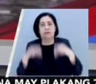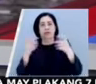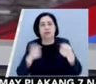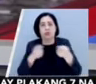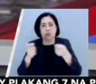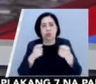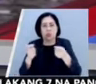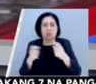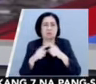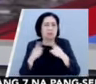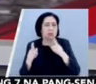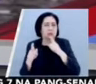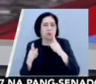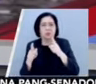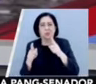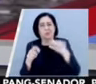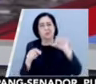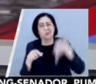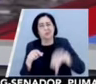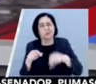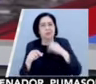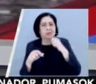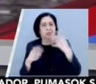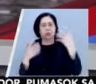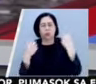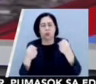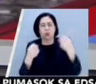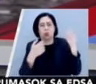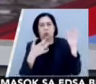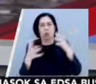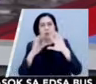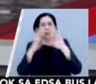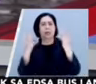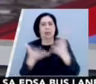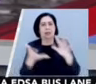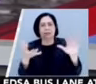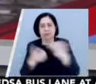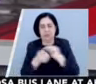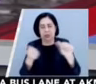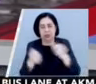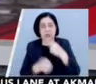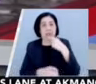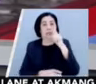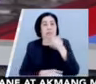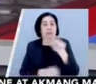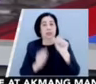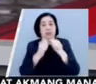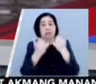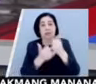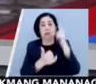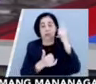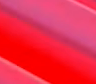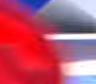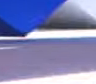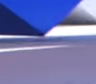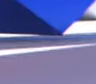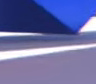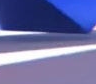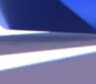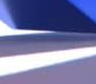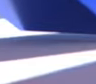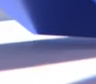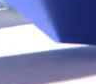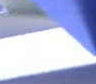sadyang hindi kinakaya ang epekto ng climate change ang utos niya sa mga ahensya sa pagtutok ni Ivan